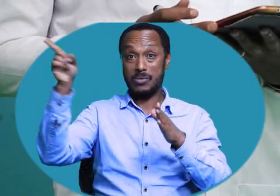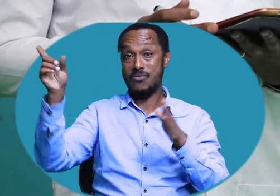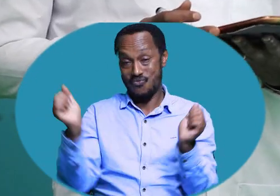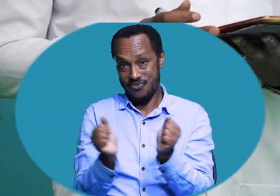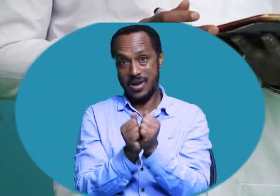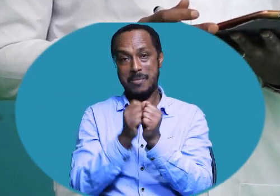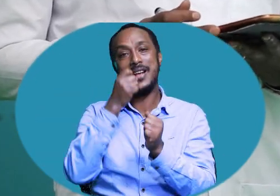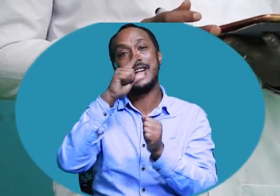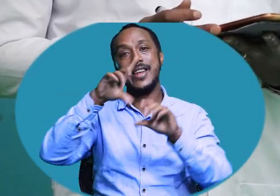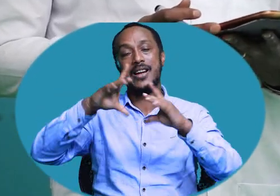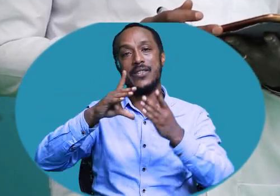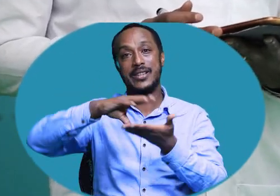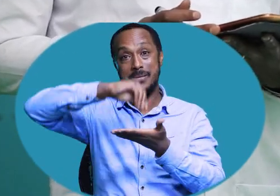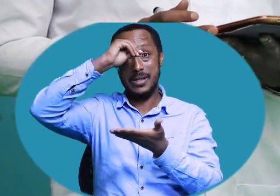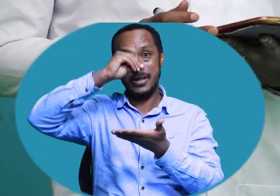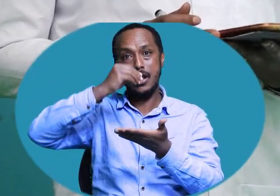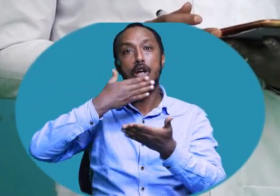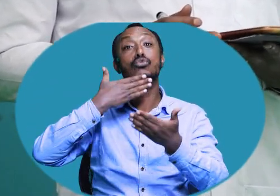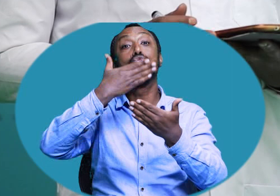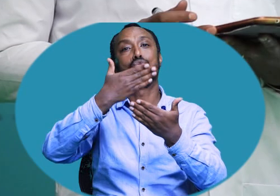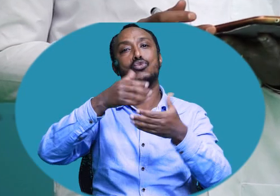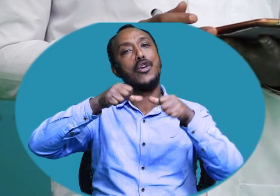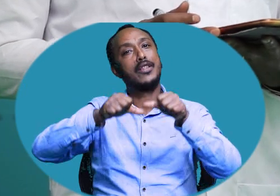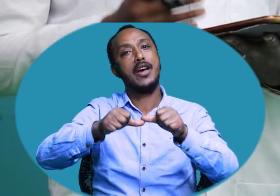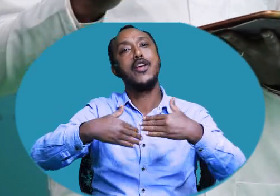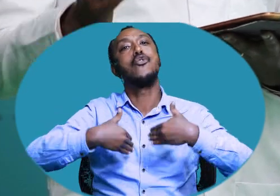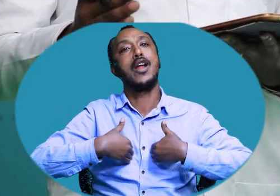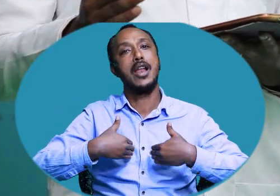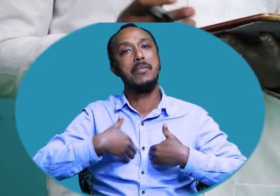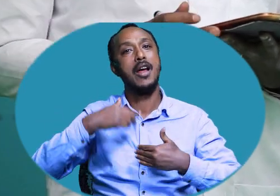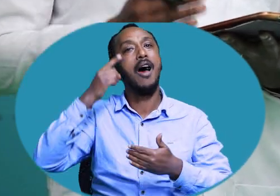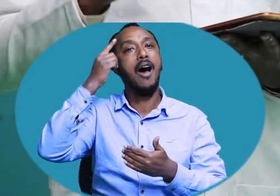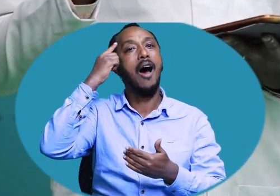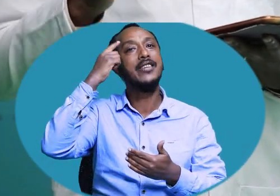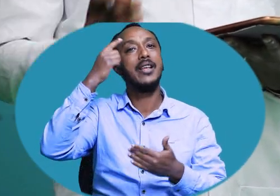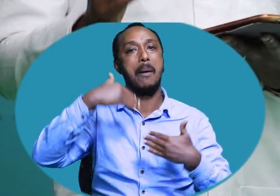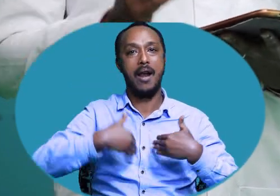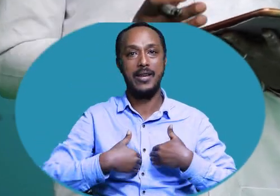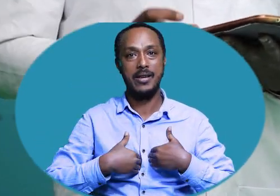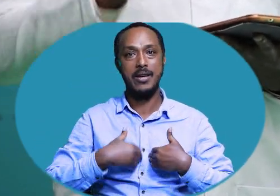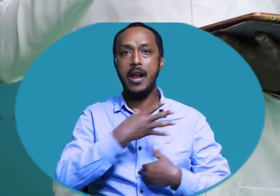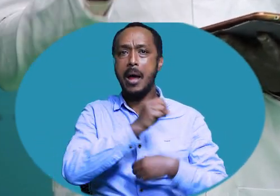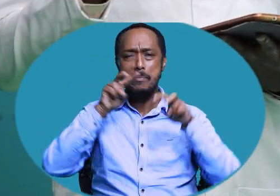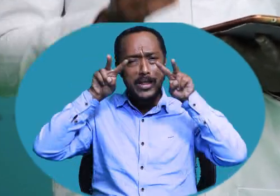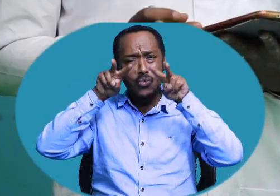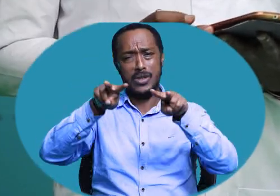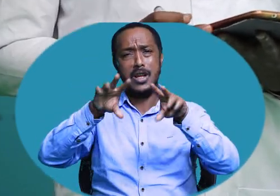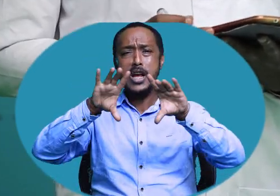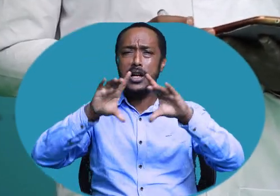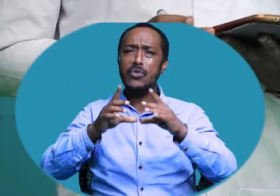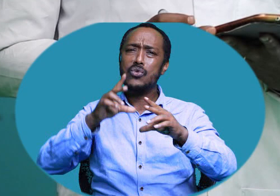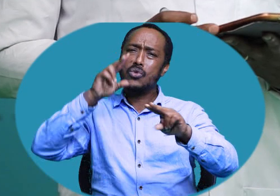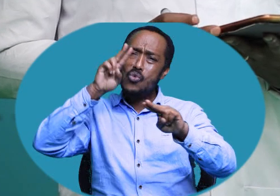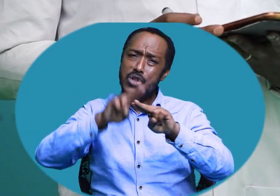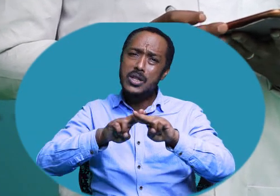ክፍል ኬሚስትሪ ትምህርት ላይ ጥሩ ቆይታ ይኖረናል ብዬ አስባለሁ። ስለዚህ እናንተም በትኩረት ክፍል ውስጥ እንዳላችሁ